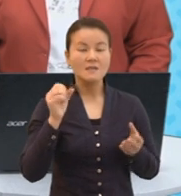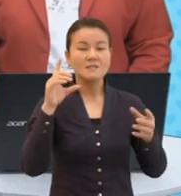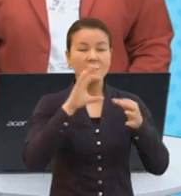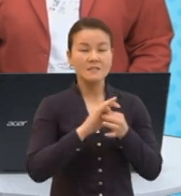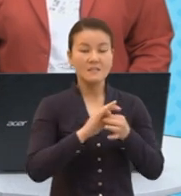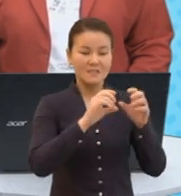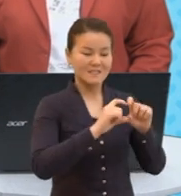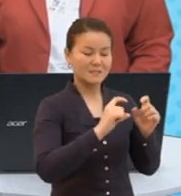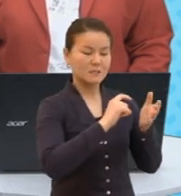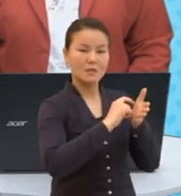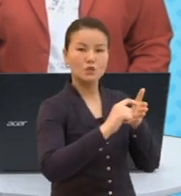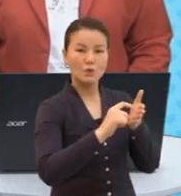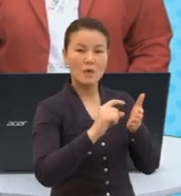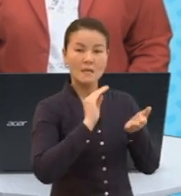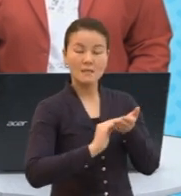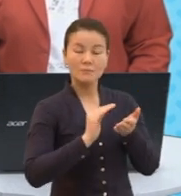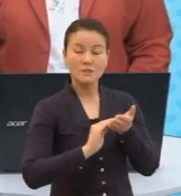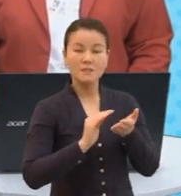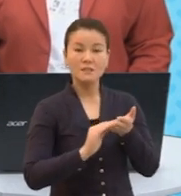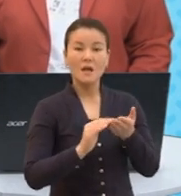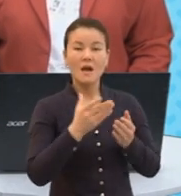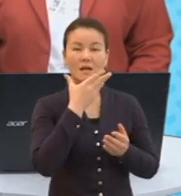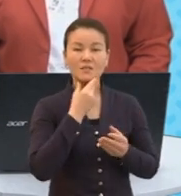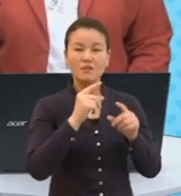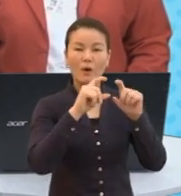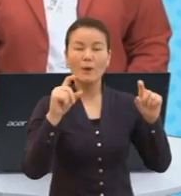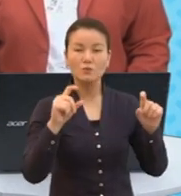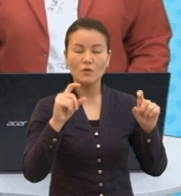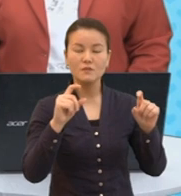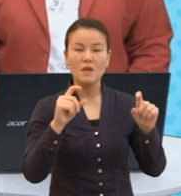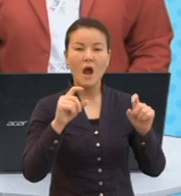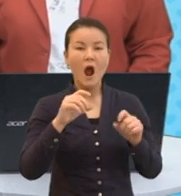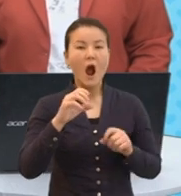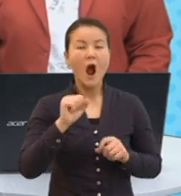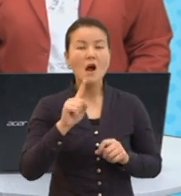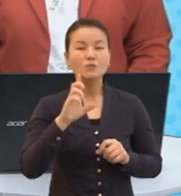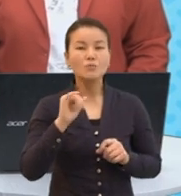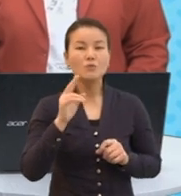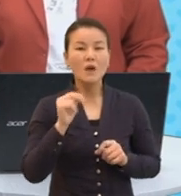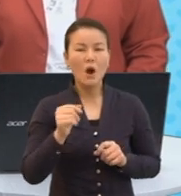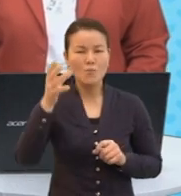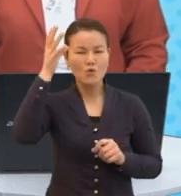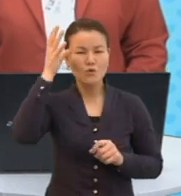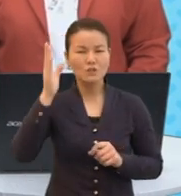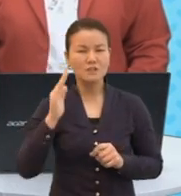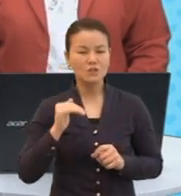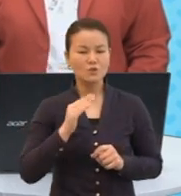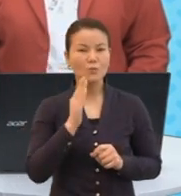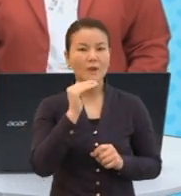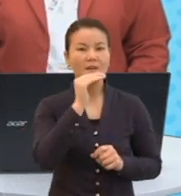строчной. Спешите красиво пословицу «азбука к мудрости ступенька».